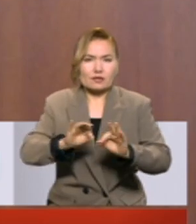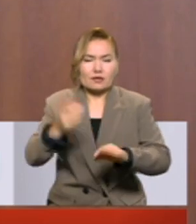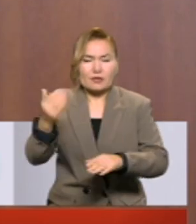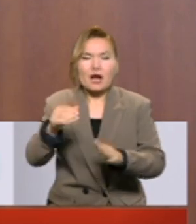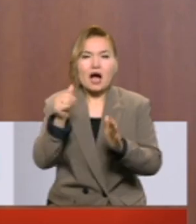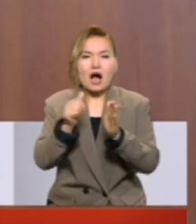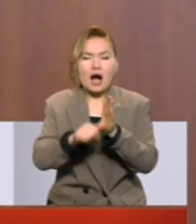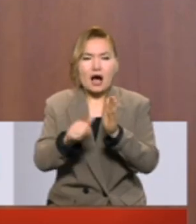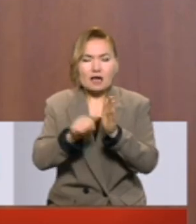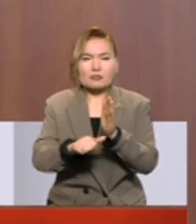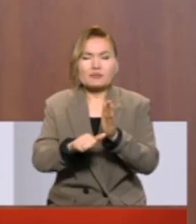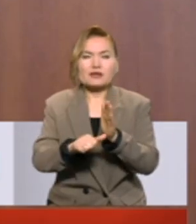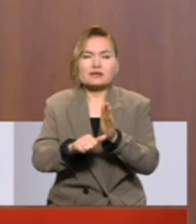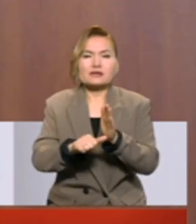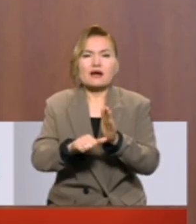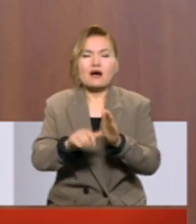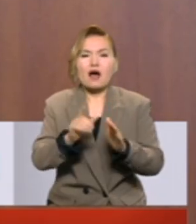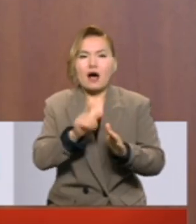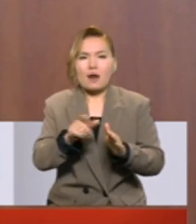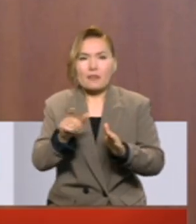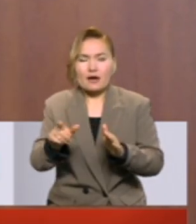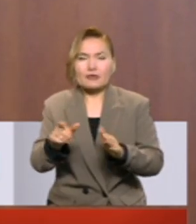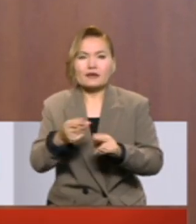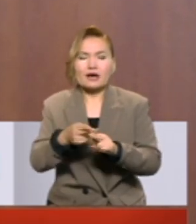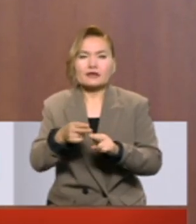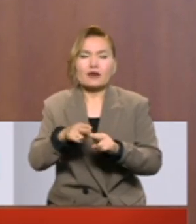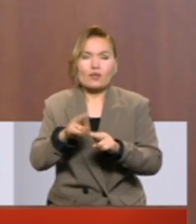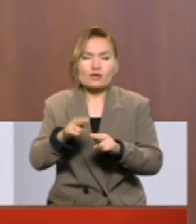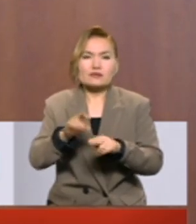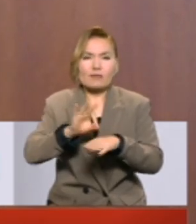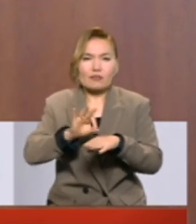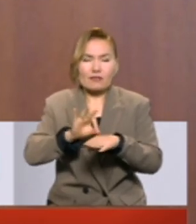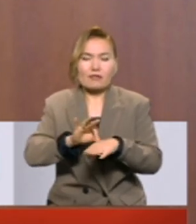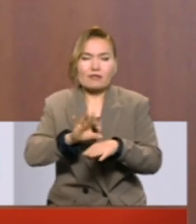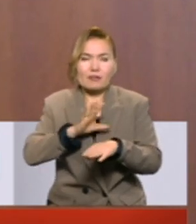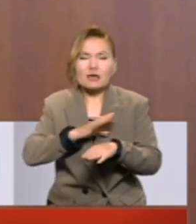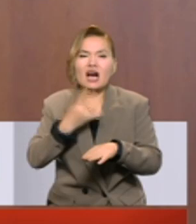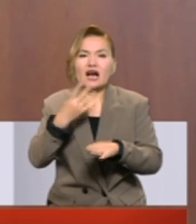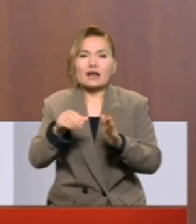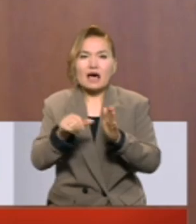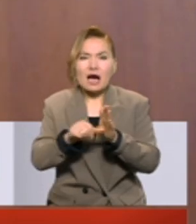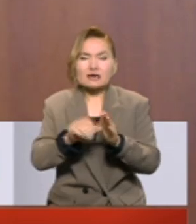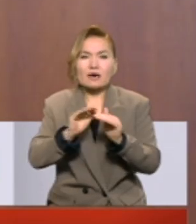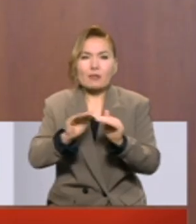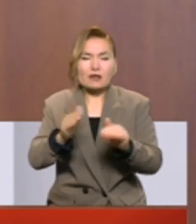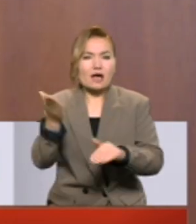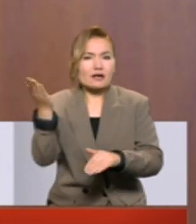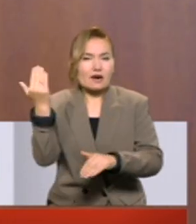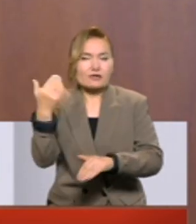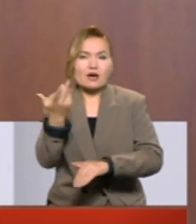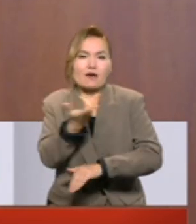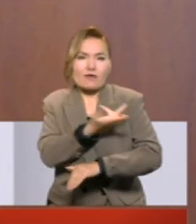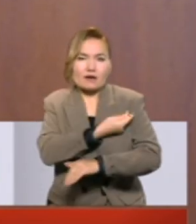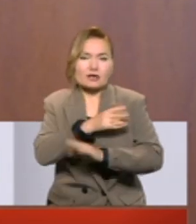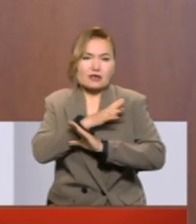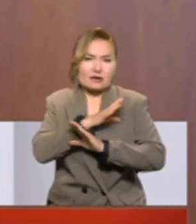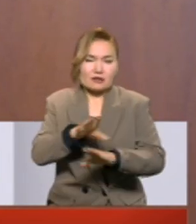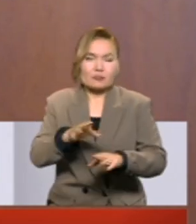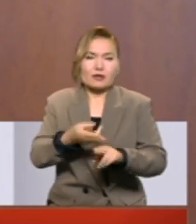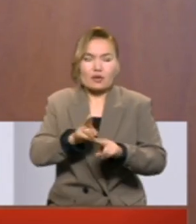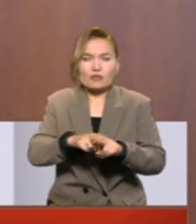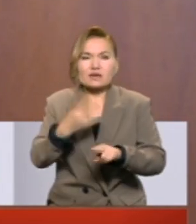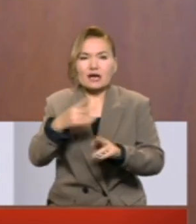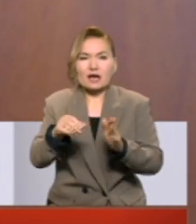болсақ, 60 адам ауырған, 60 адамның ішінде 46-сы екпе алмаған аурулар. Ал егер Өскемен қаласына келетін болсақ,